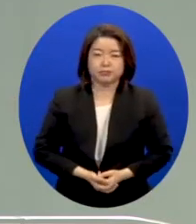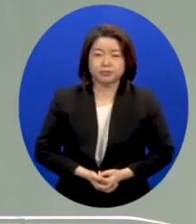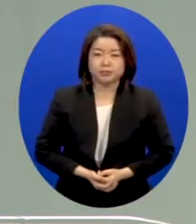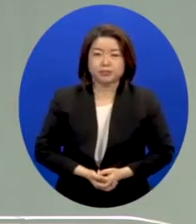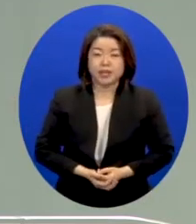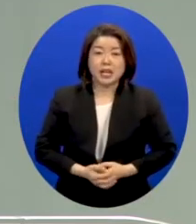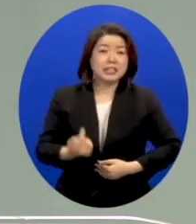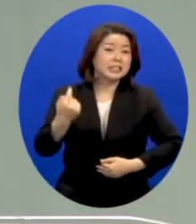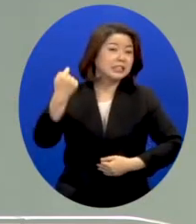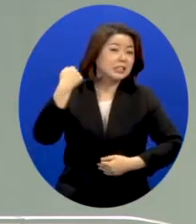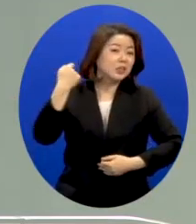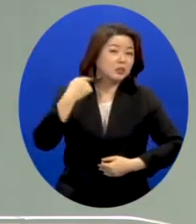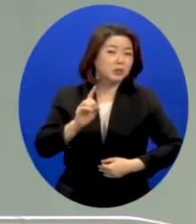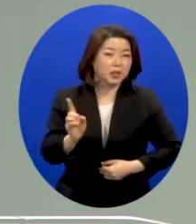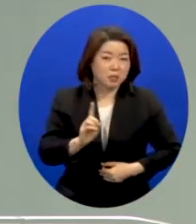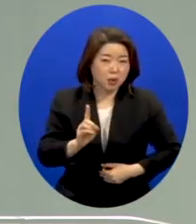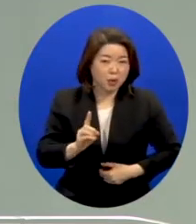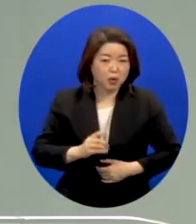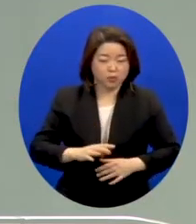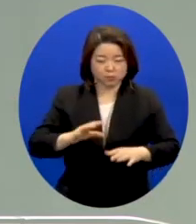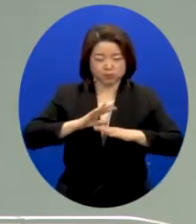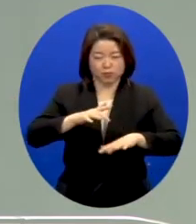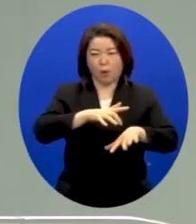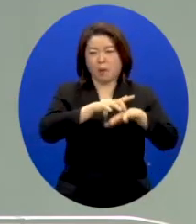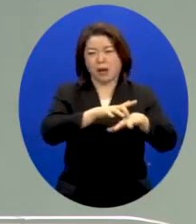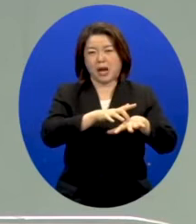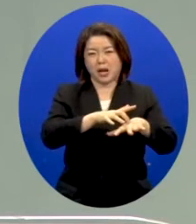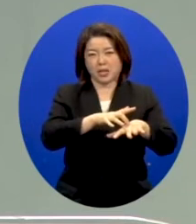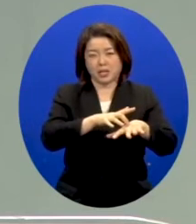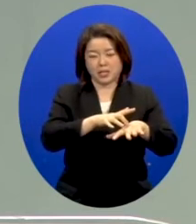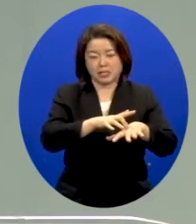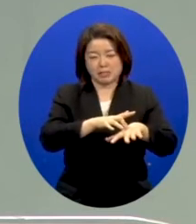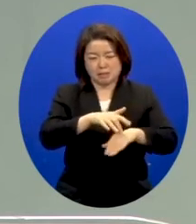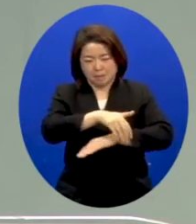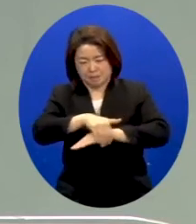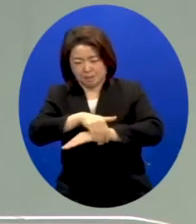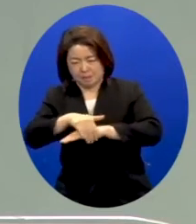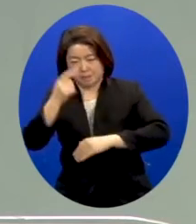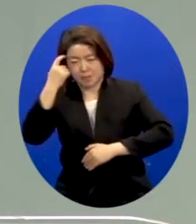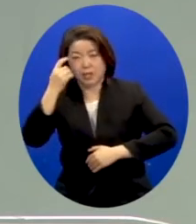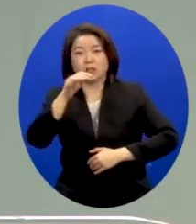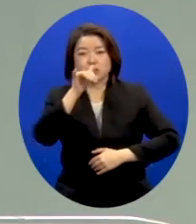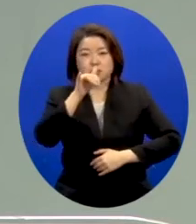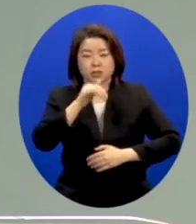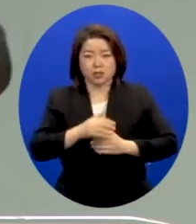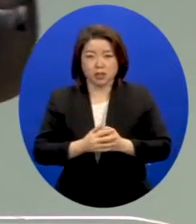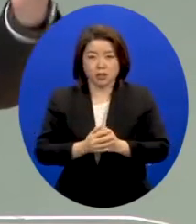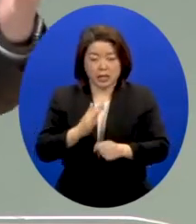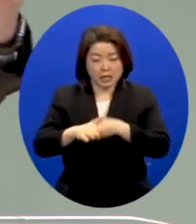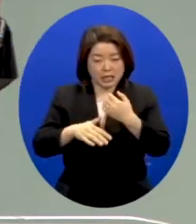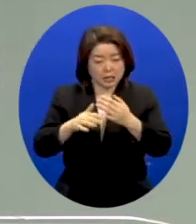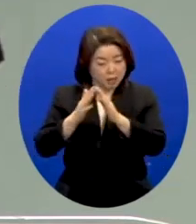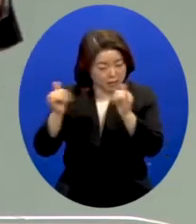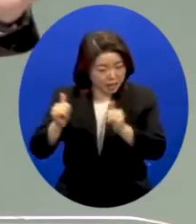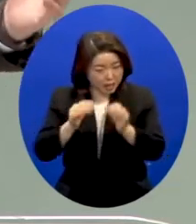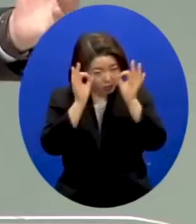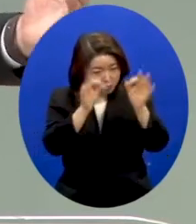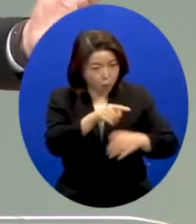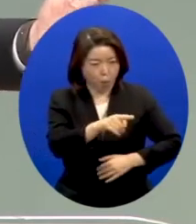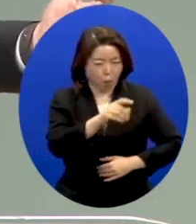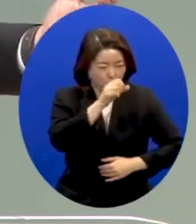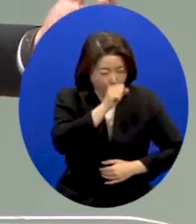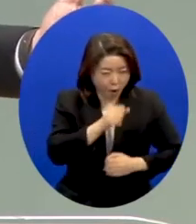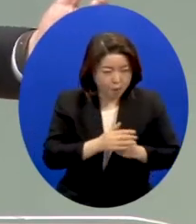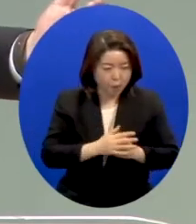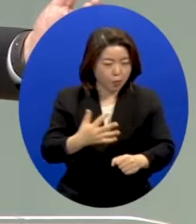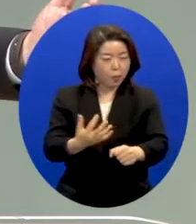그 배우의 는 무서운 마귀의 계약이 있습니다 사람들의 보기에 그럴듯 해 보이고 엄청난